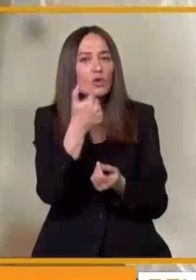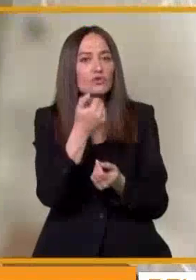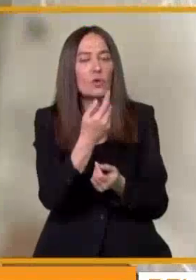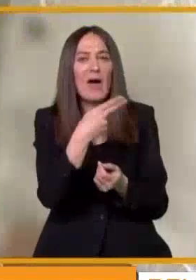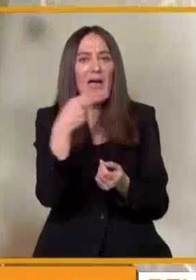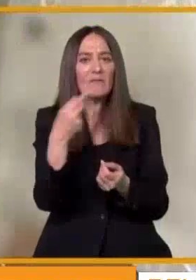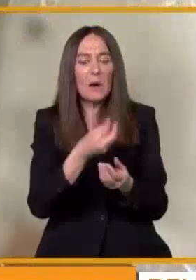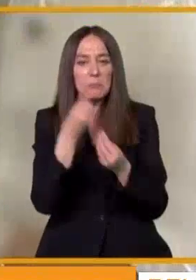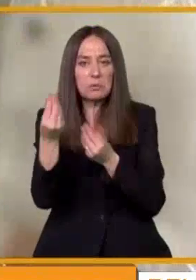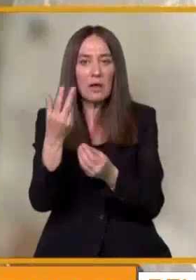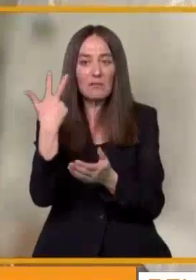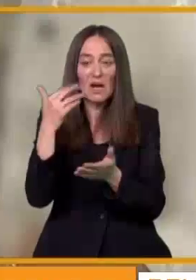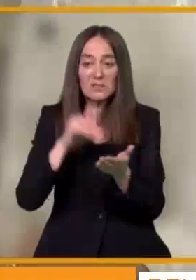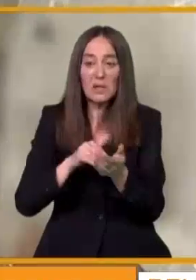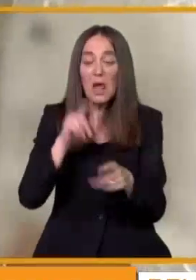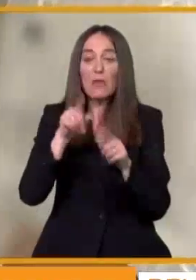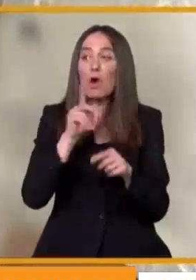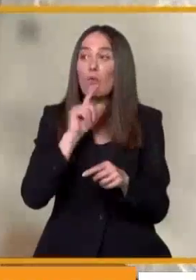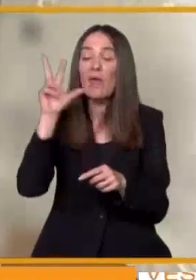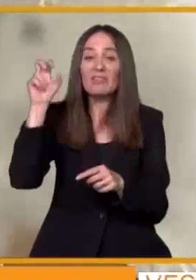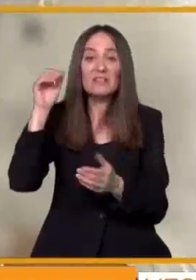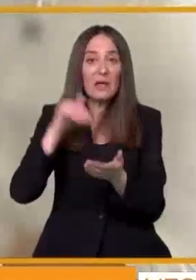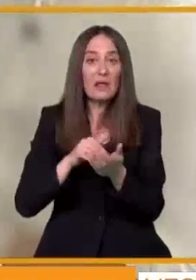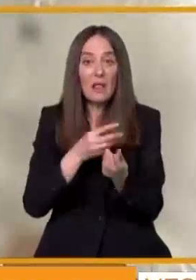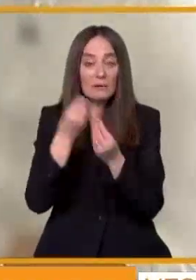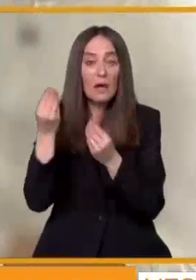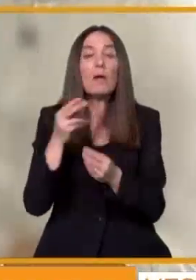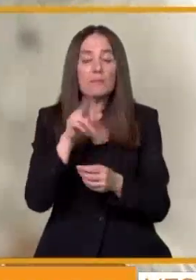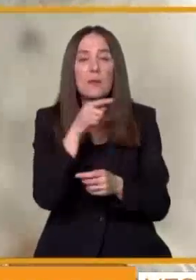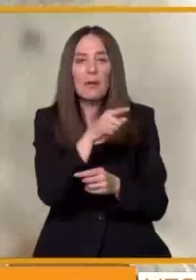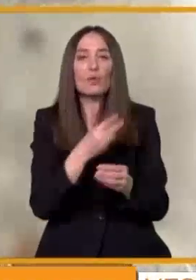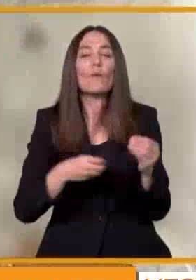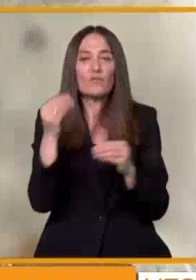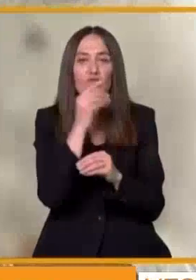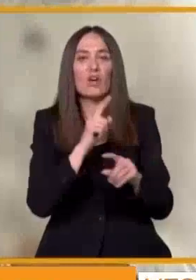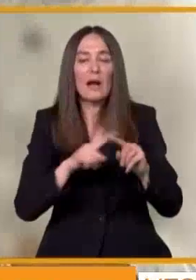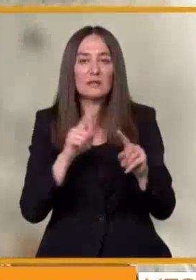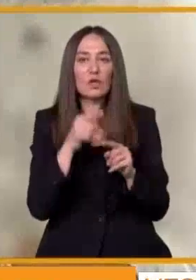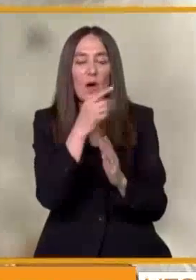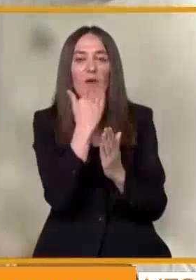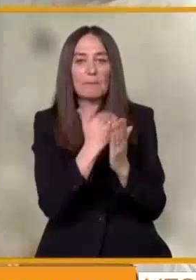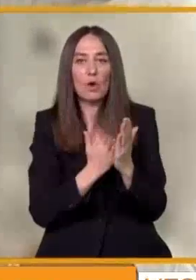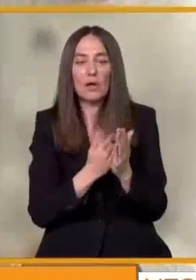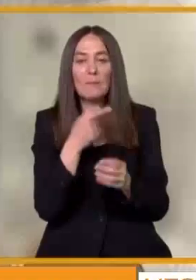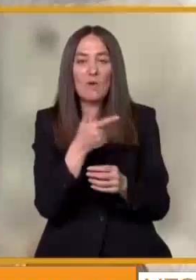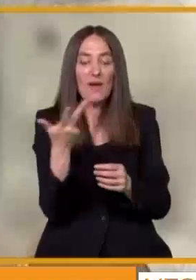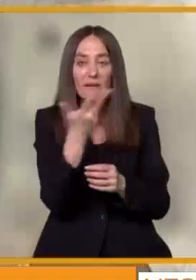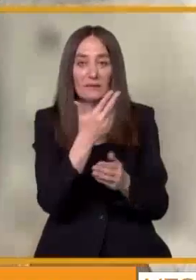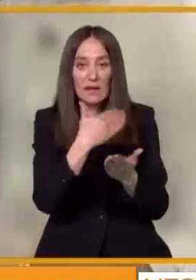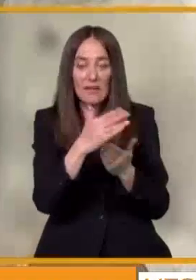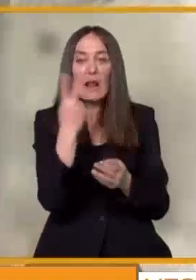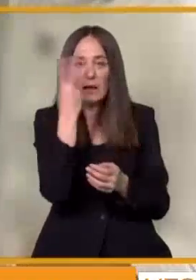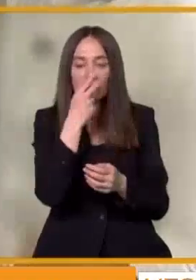neko ko zarađuje 30.000 i neko ko zarađuje 300.000 dinara? Imate tu više aspekata ovog programa. Dakle, ova tri dela ste